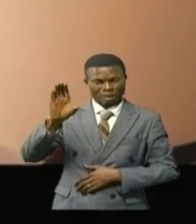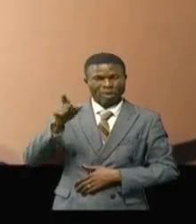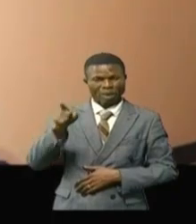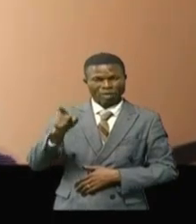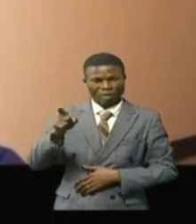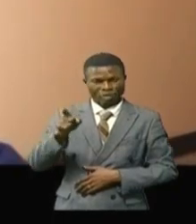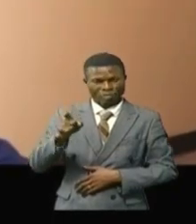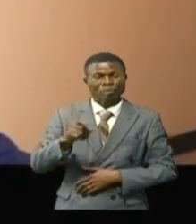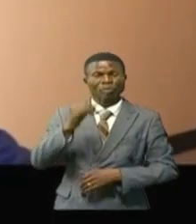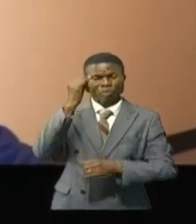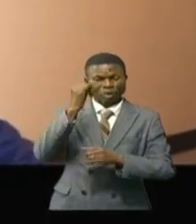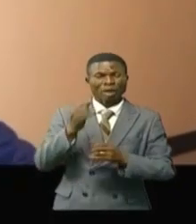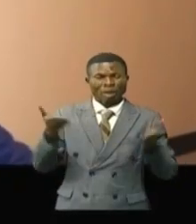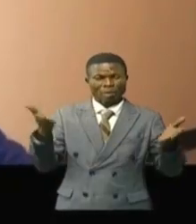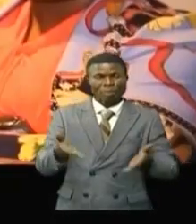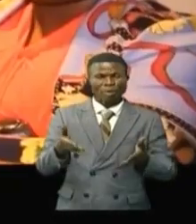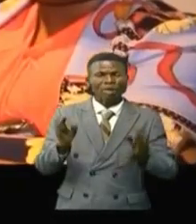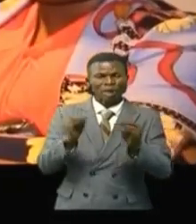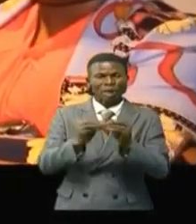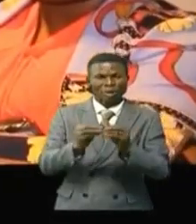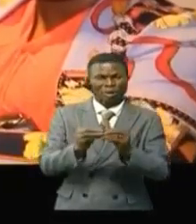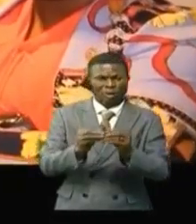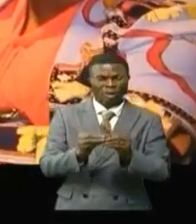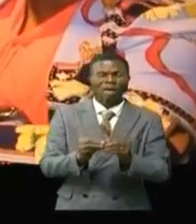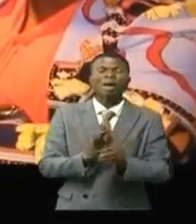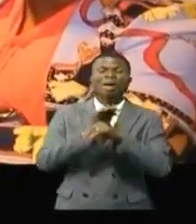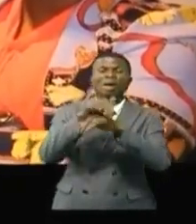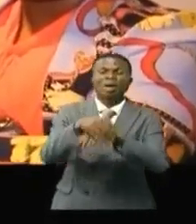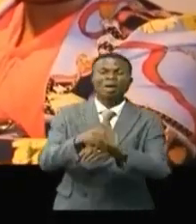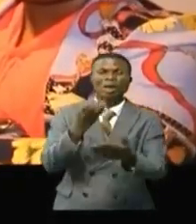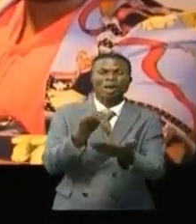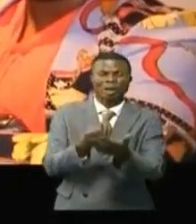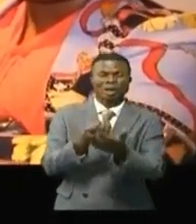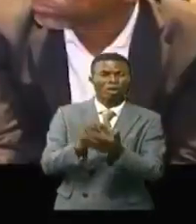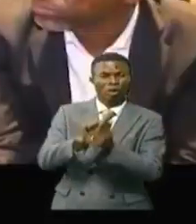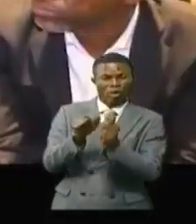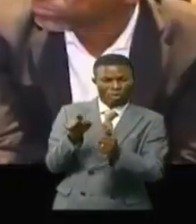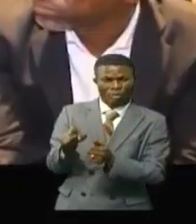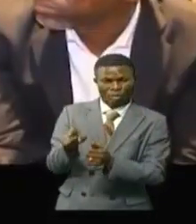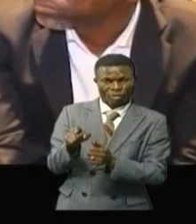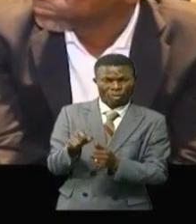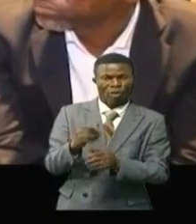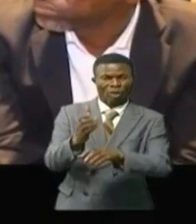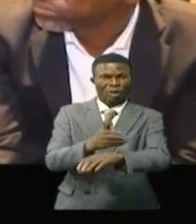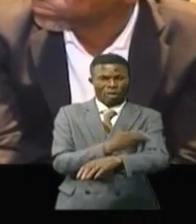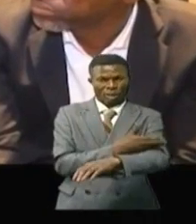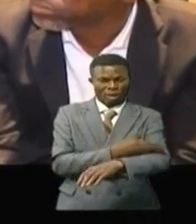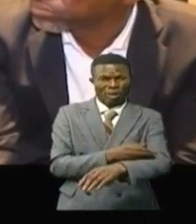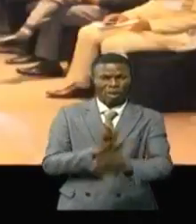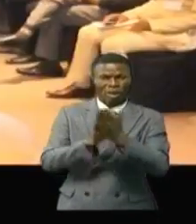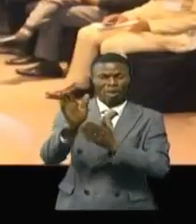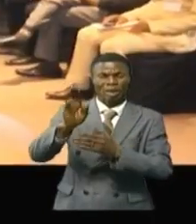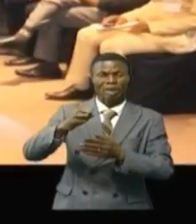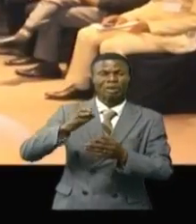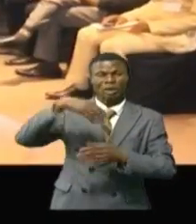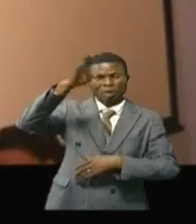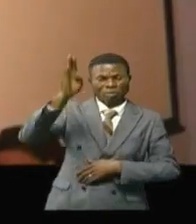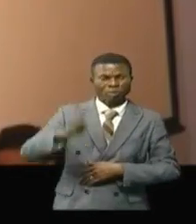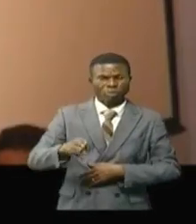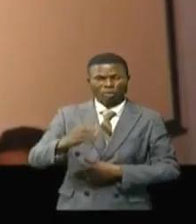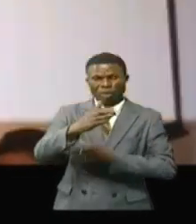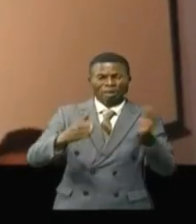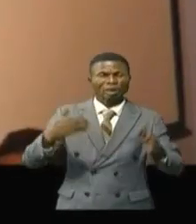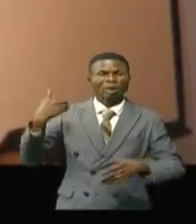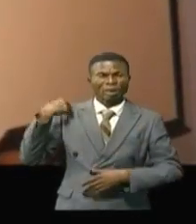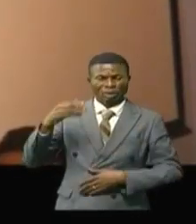qui a clôturé ses assises, s'est engagé à contribuer à l'économie du secteur par la croissance des 15% des recettes de l'État.